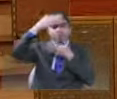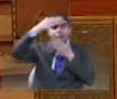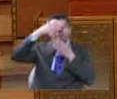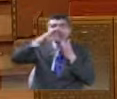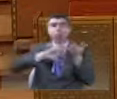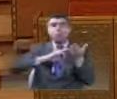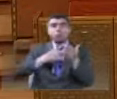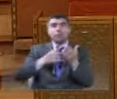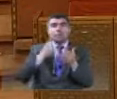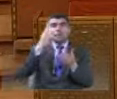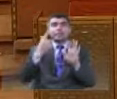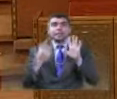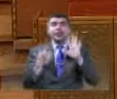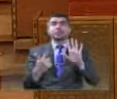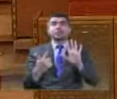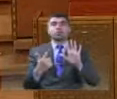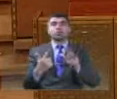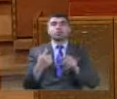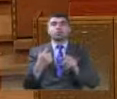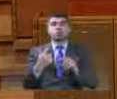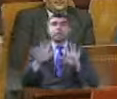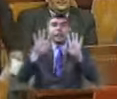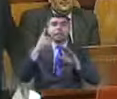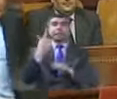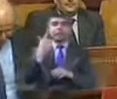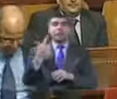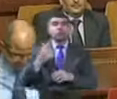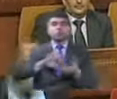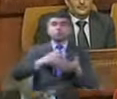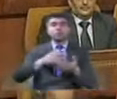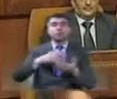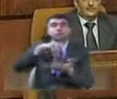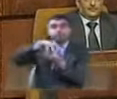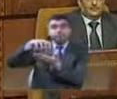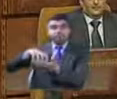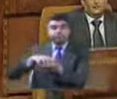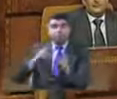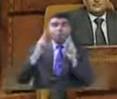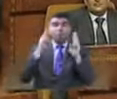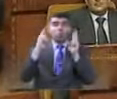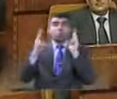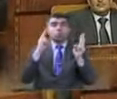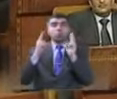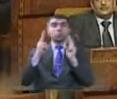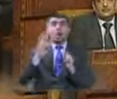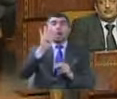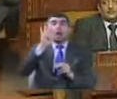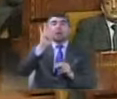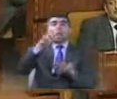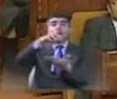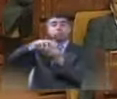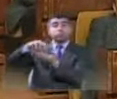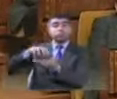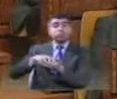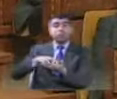يعني 12 جهة، 8 يعني وصلها طرق السيارة، 4 الجهات يعني ما مربوطاش بطرق